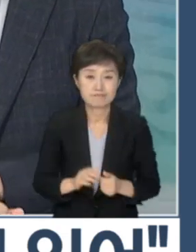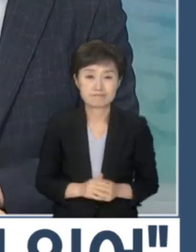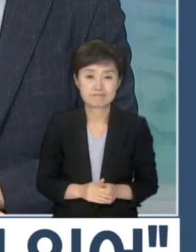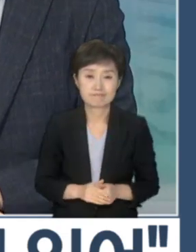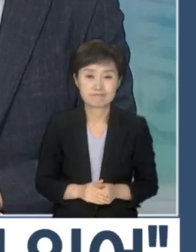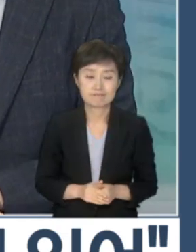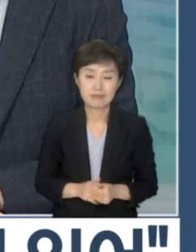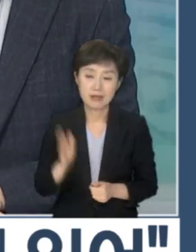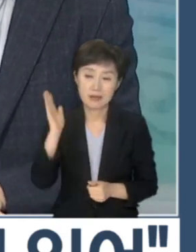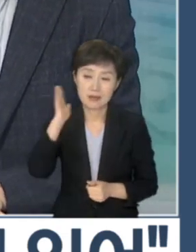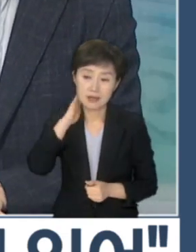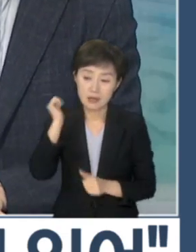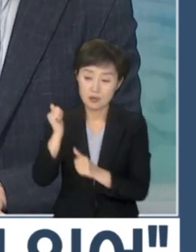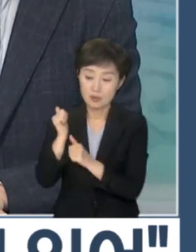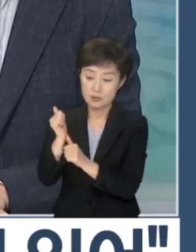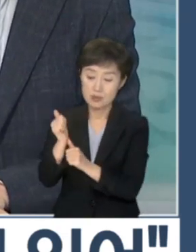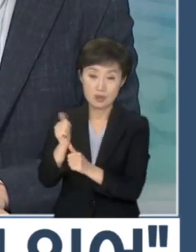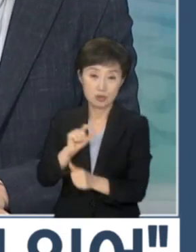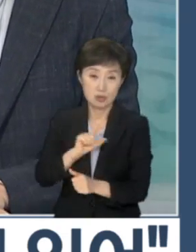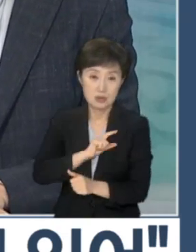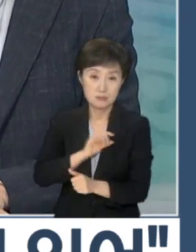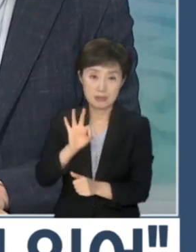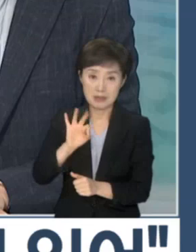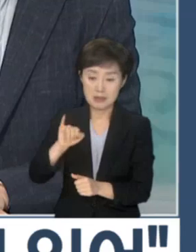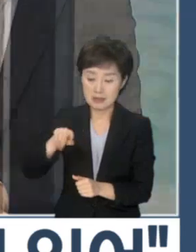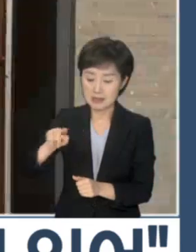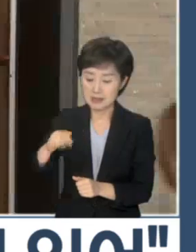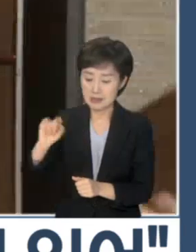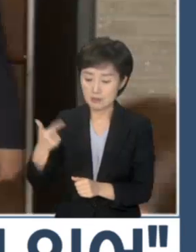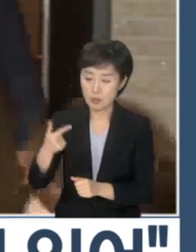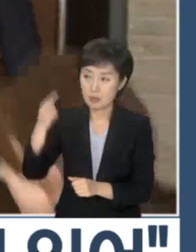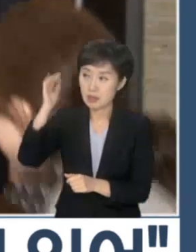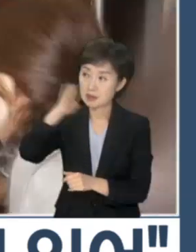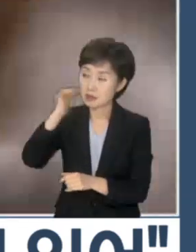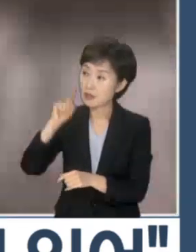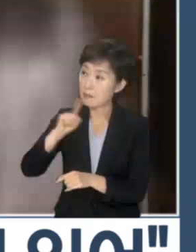네, 이진복 수석께서 대통령의 뜻을 전달했다고